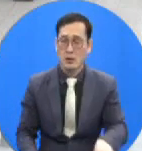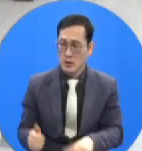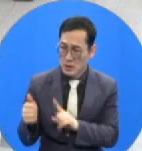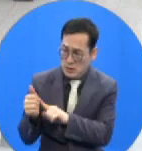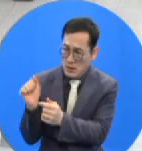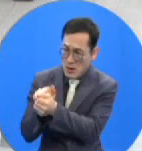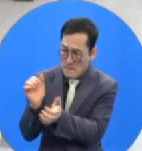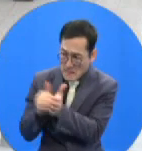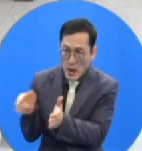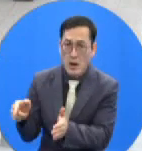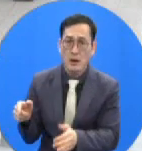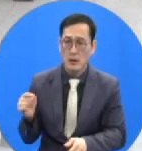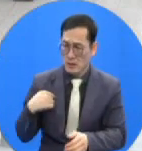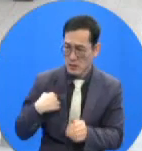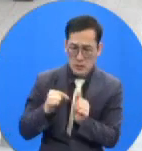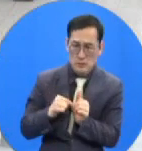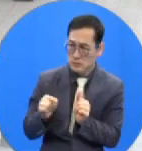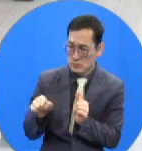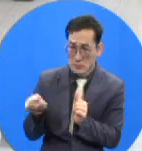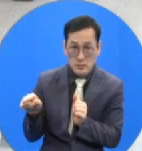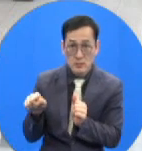무섭고요.